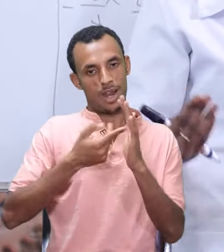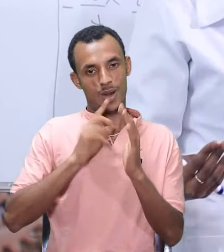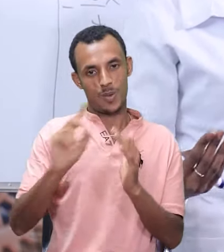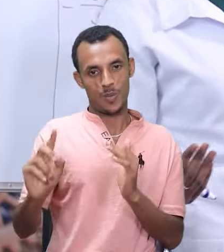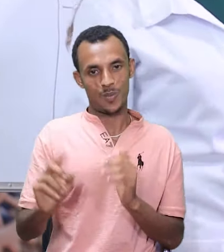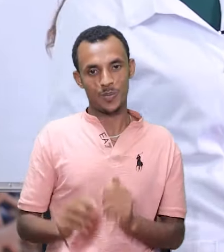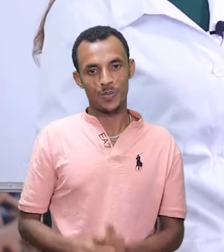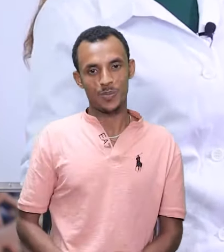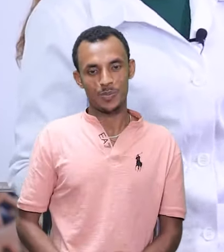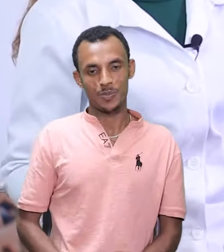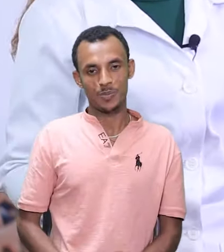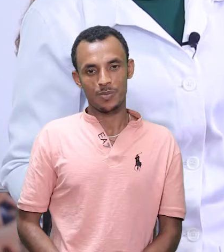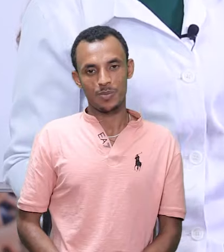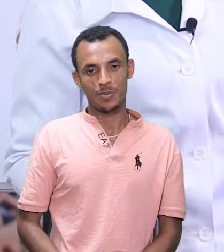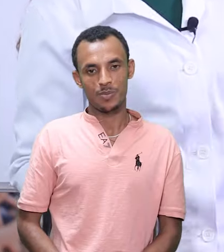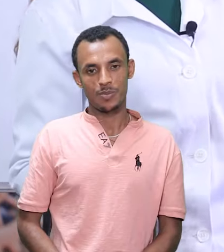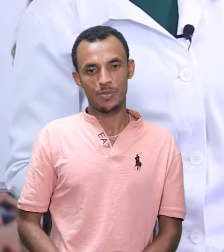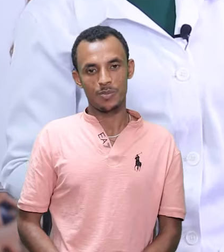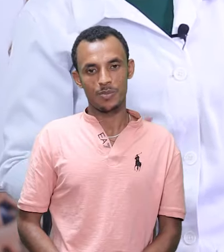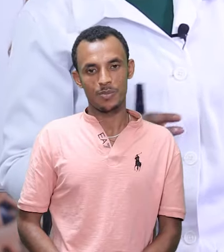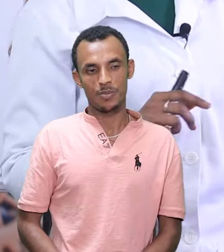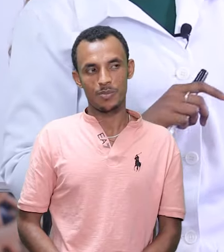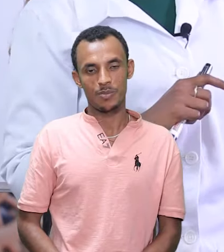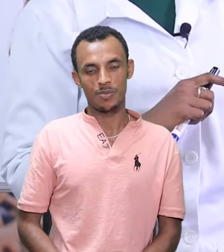ይበልጣል ታህት ላይ ማለት ነው